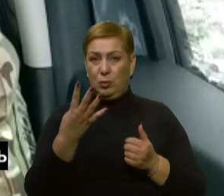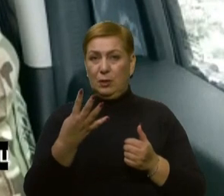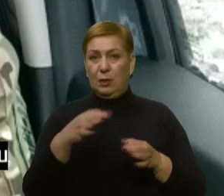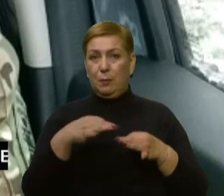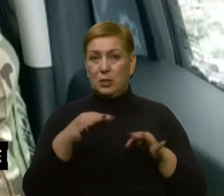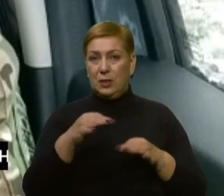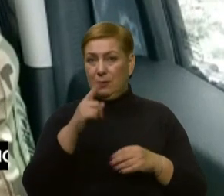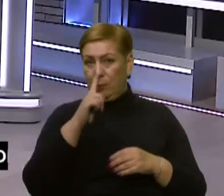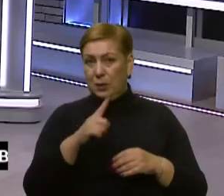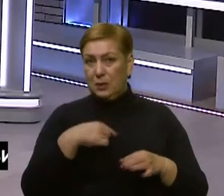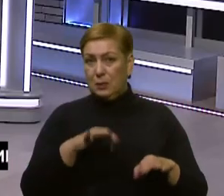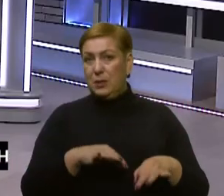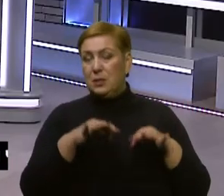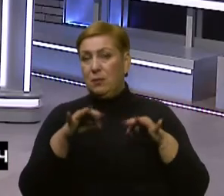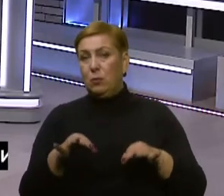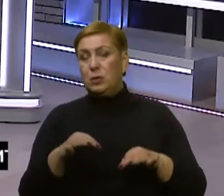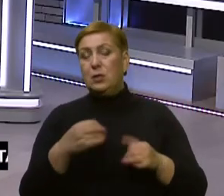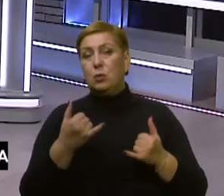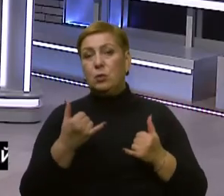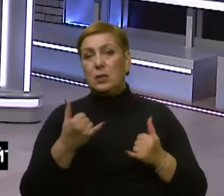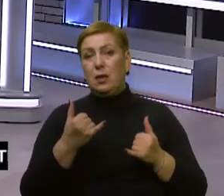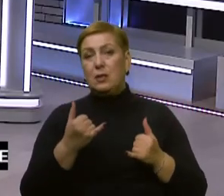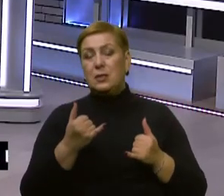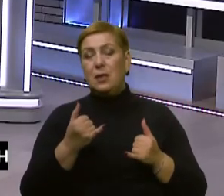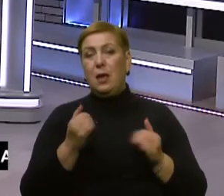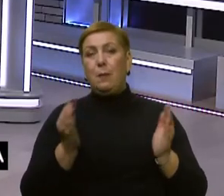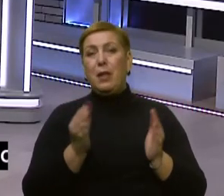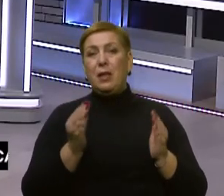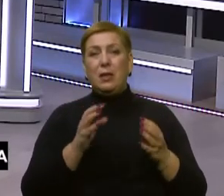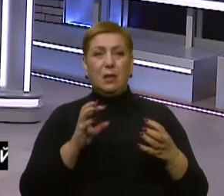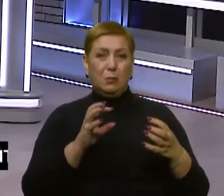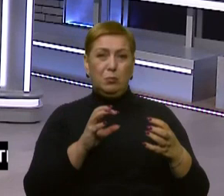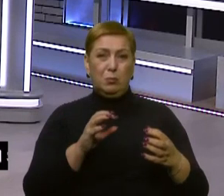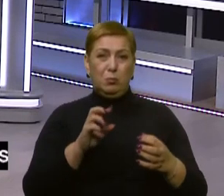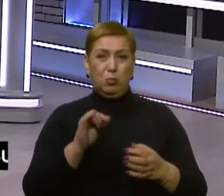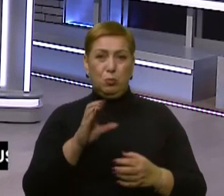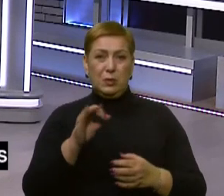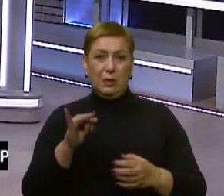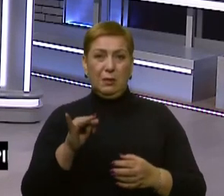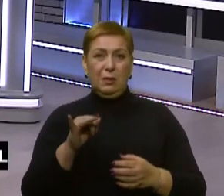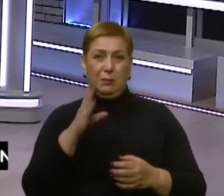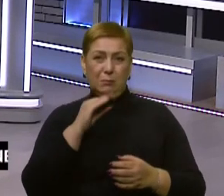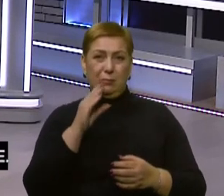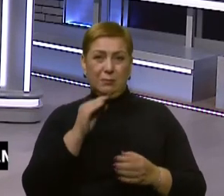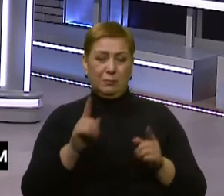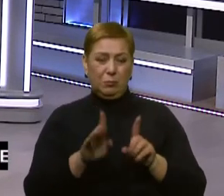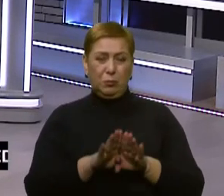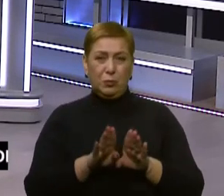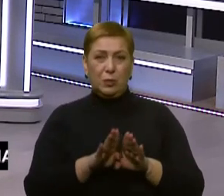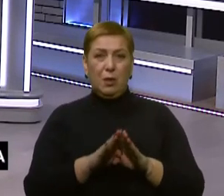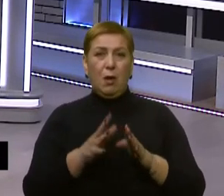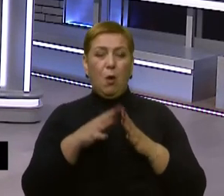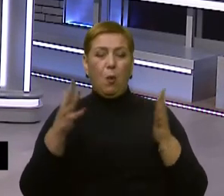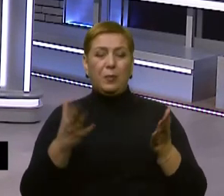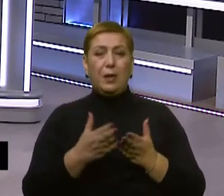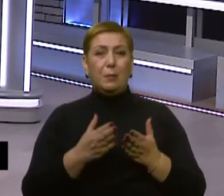завозили в місто. То зараз, здебільшого, малими бусами, 2-3 буса в тиждень, ну, відповідно, об'єми не ті, але